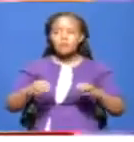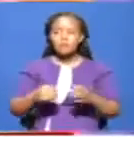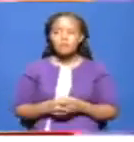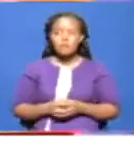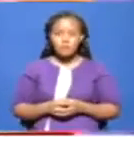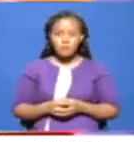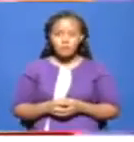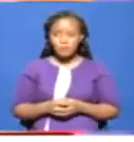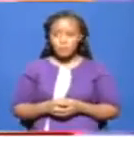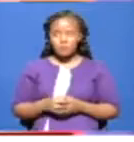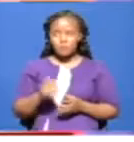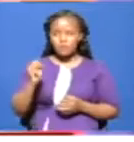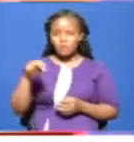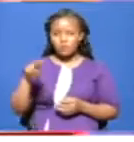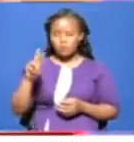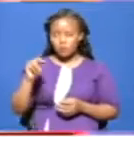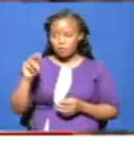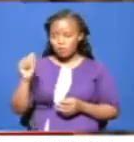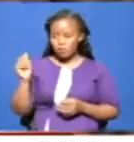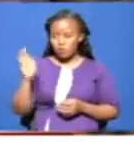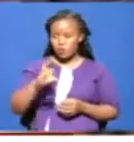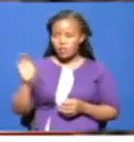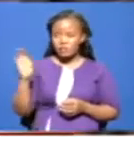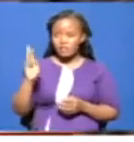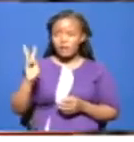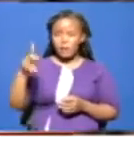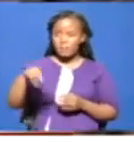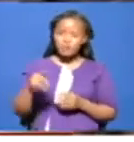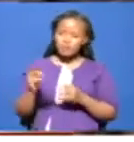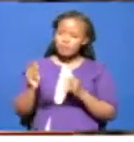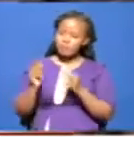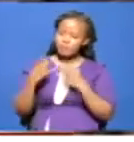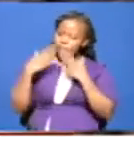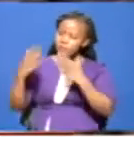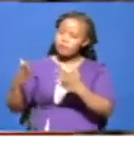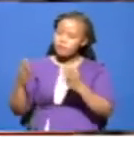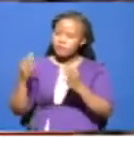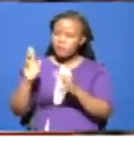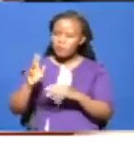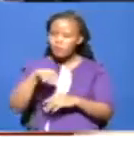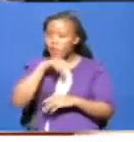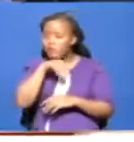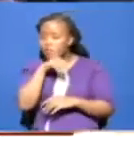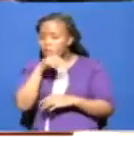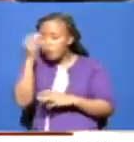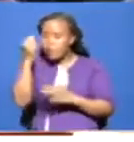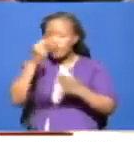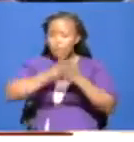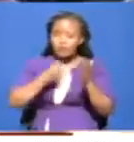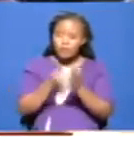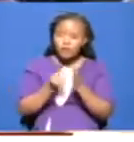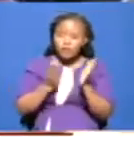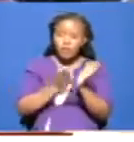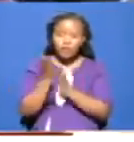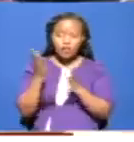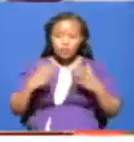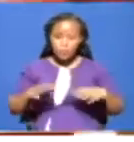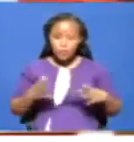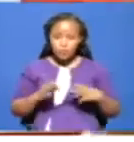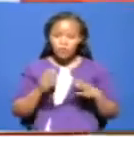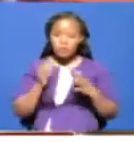Mbunge wa Suna Mashariki Junet Mohamed alipongeza Raila Odinga kwa kupigania haki za Wakenya huku akiitaka tume huru ya uchaguzi